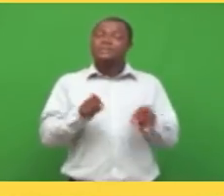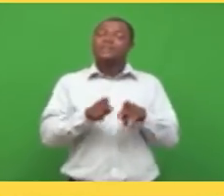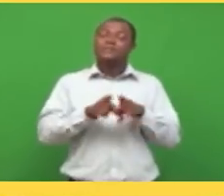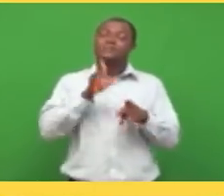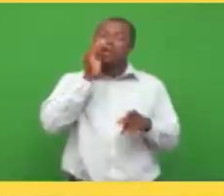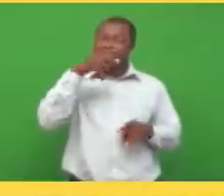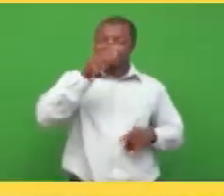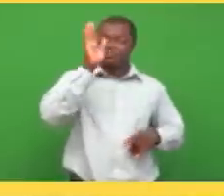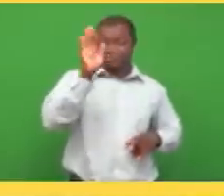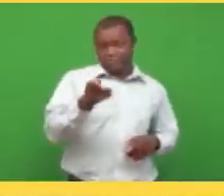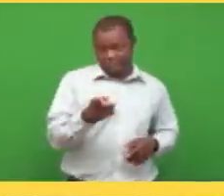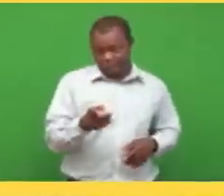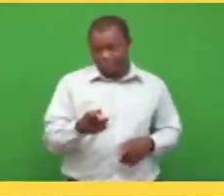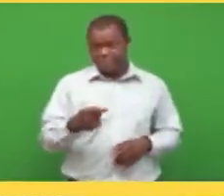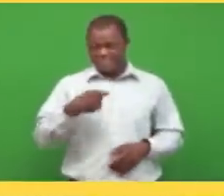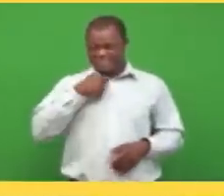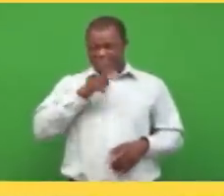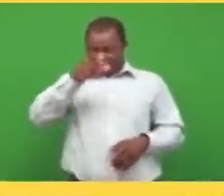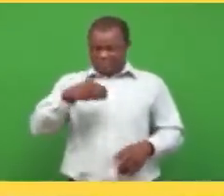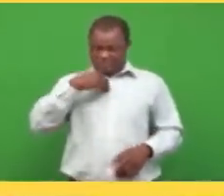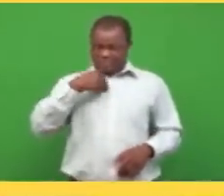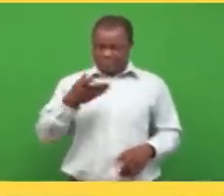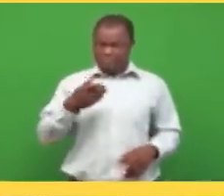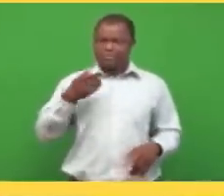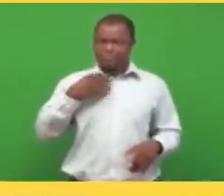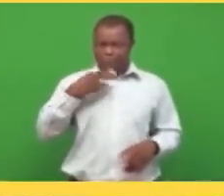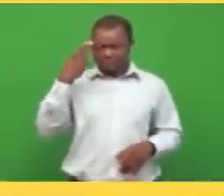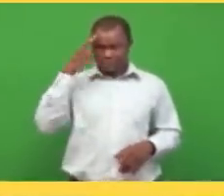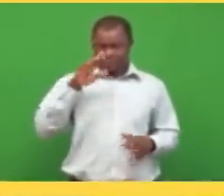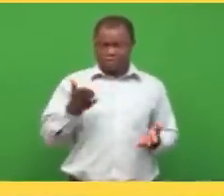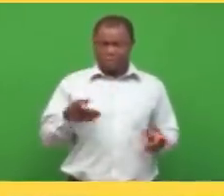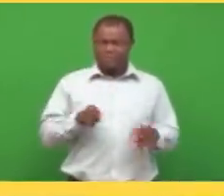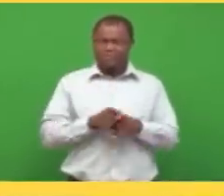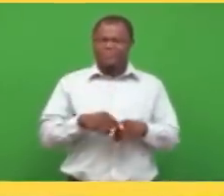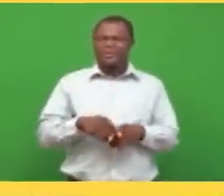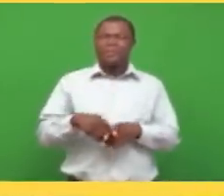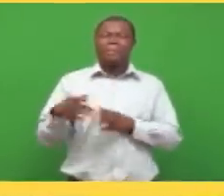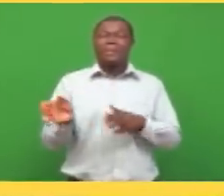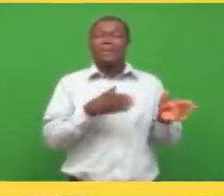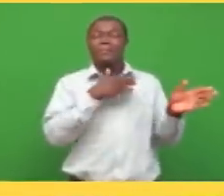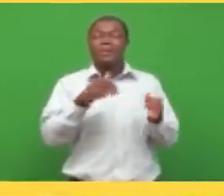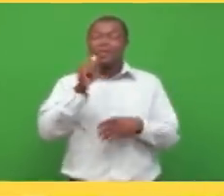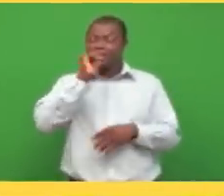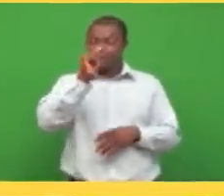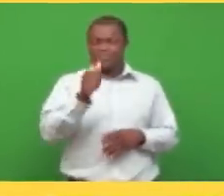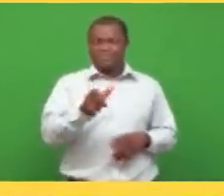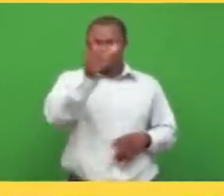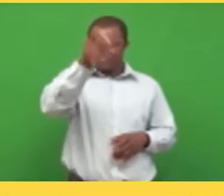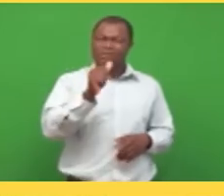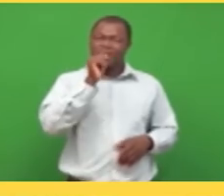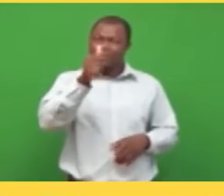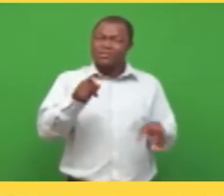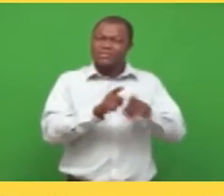kuita pano. Inini chandiri kunyanya kubatisisa mweya wekunyima. Munhu anonyima